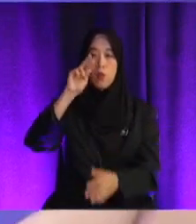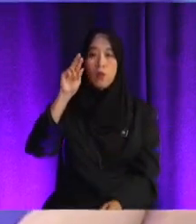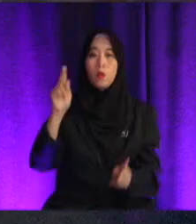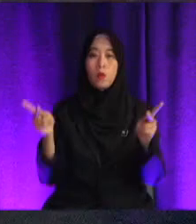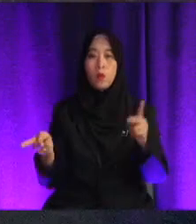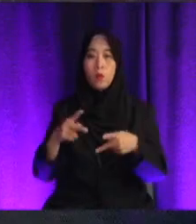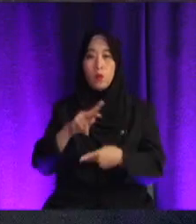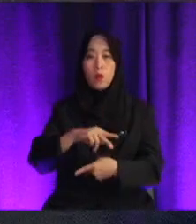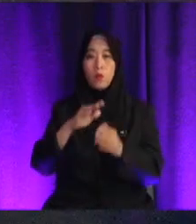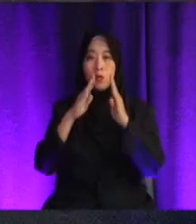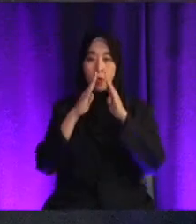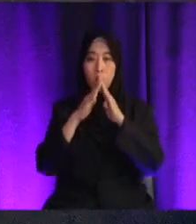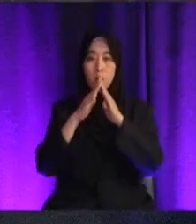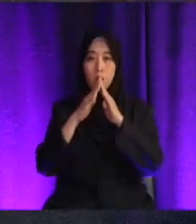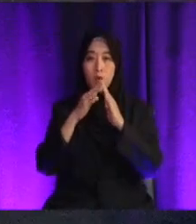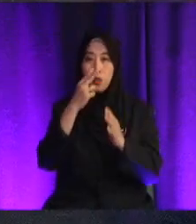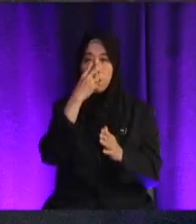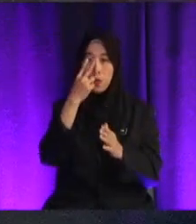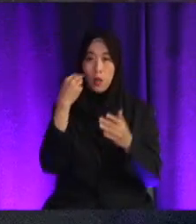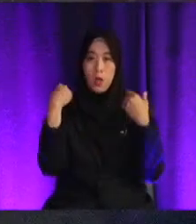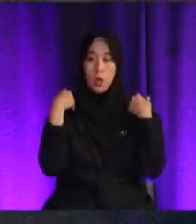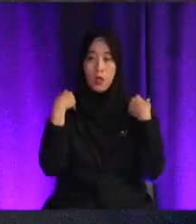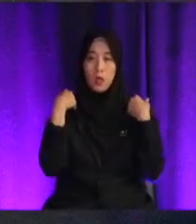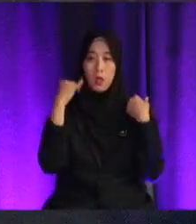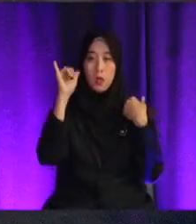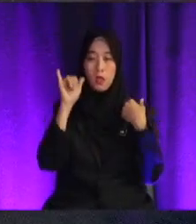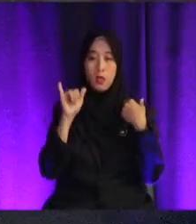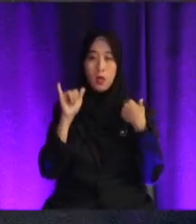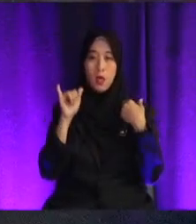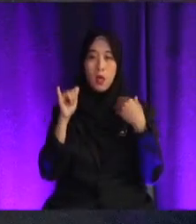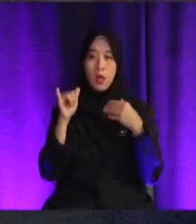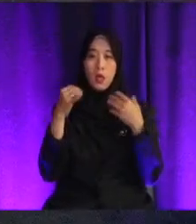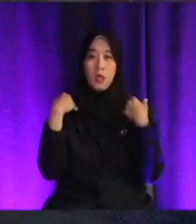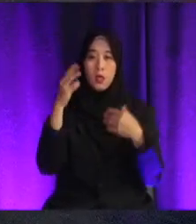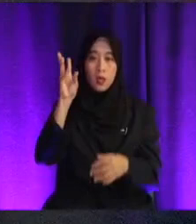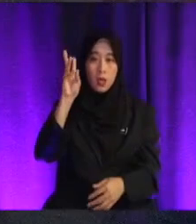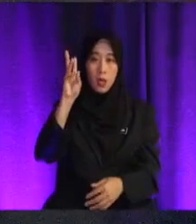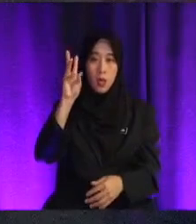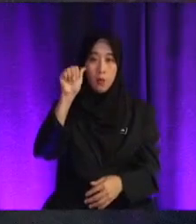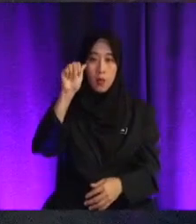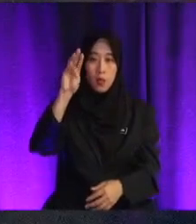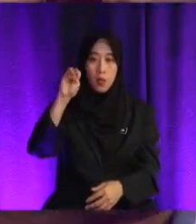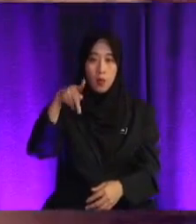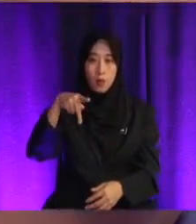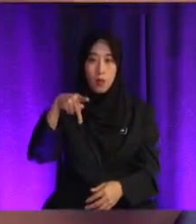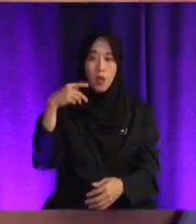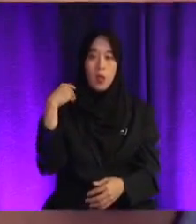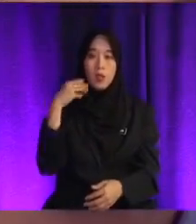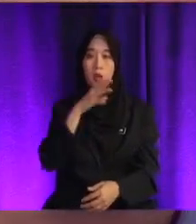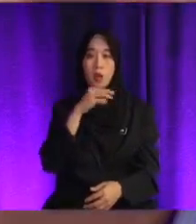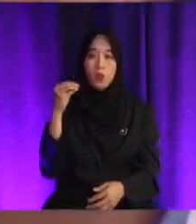tu juga kita ada yang ini apa ni, cikgu? Berapa? Oh, ini 6. 6 ada 6 ampere dan